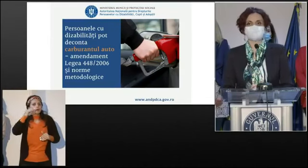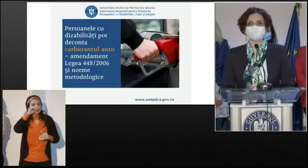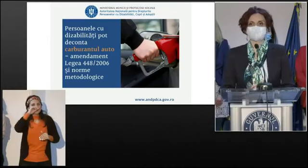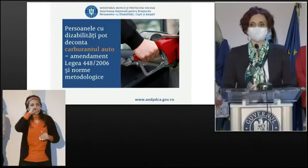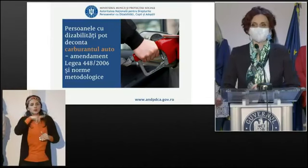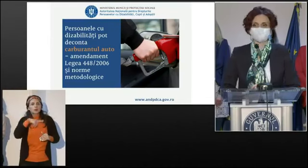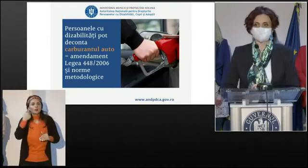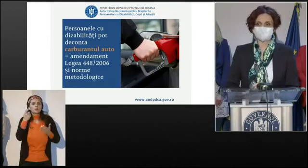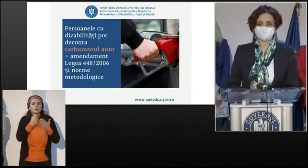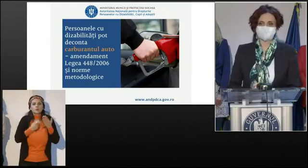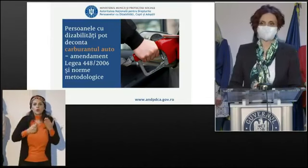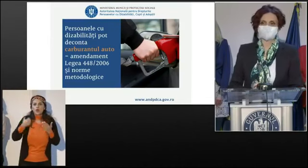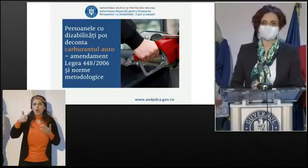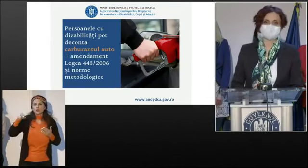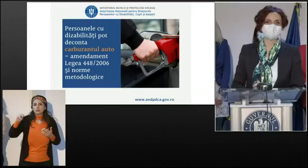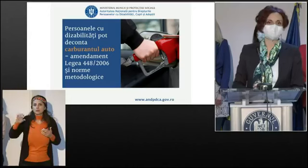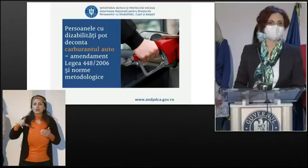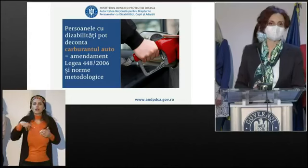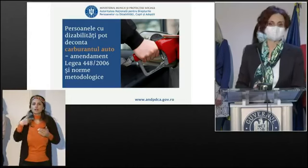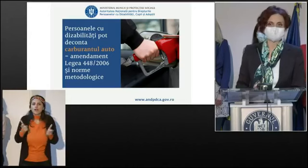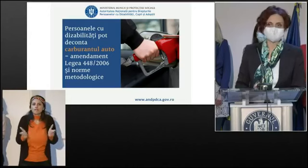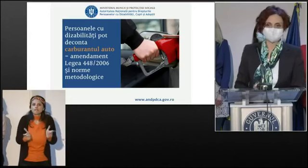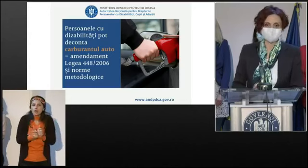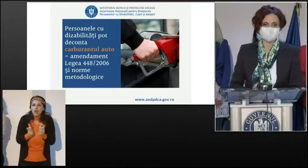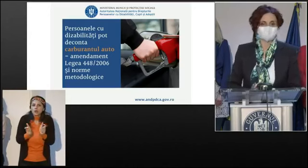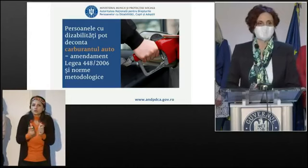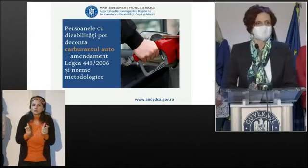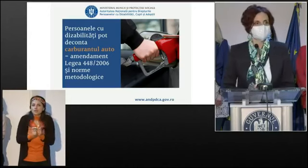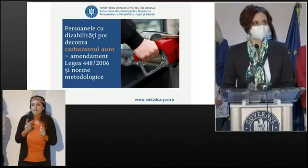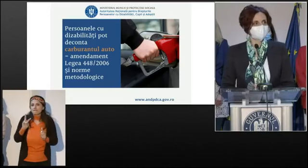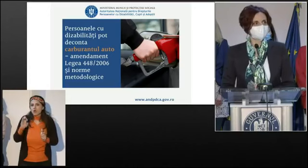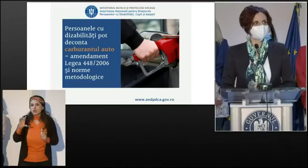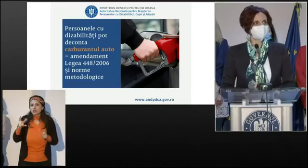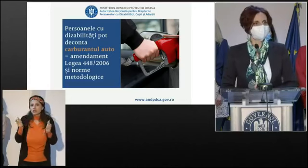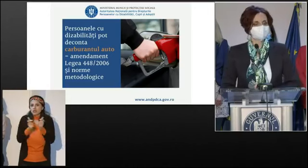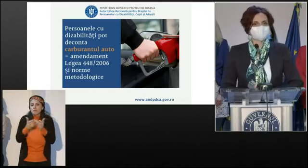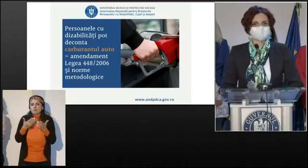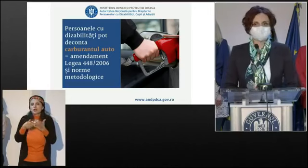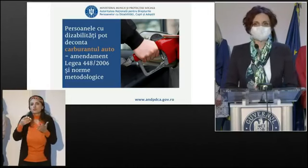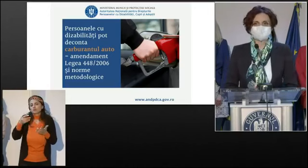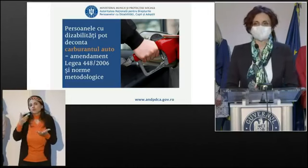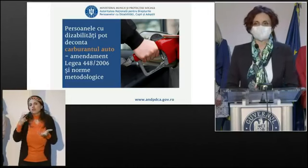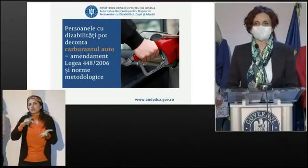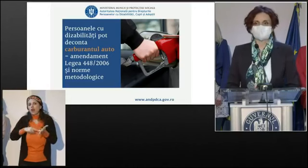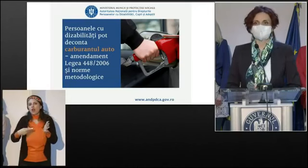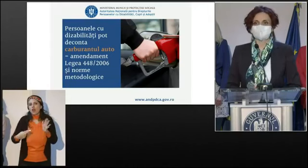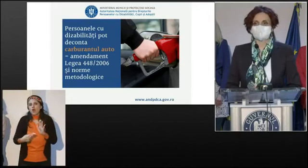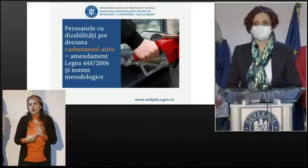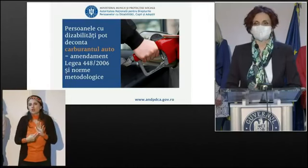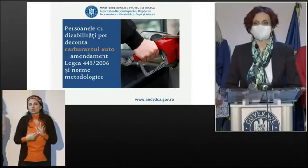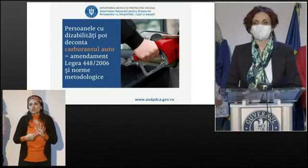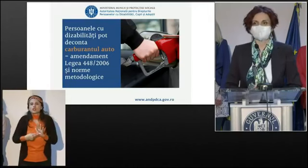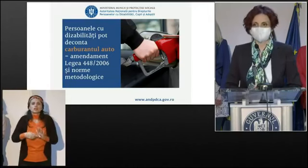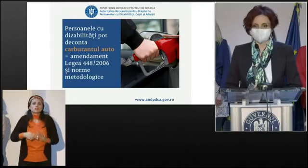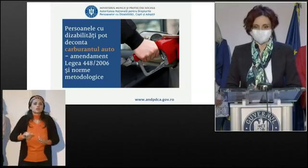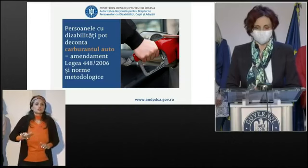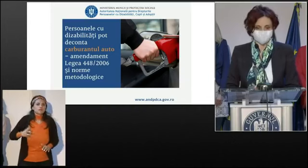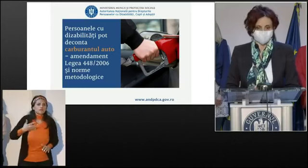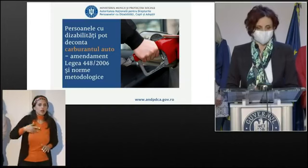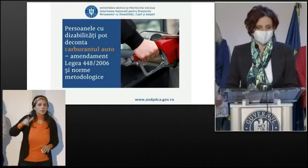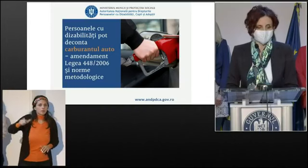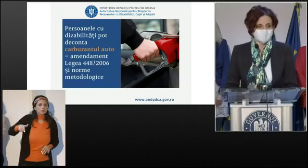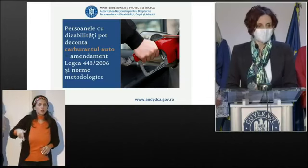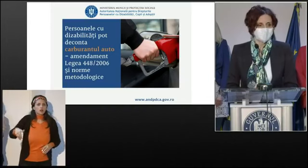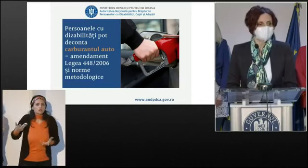care acorda vouchere pentru tehnologia si Steve a persoanelor cu dizabilități Aflati in cautarea unui loc de